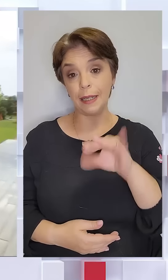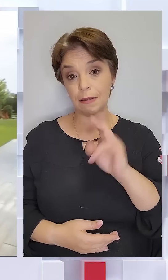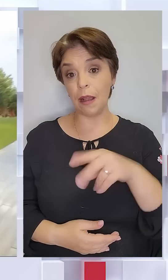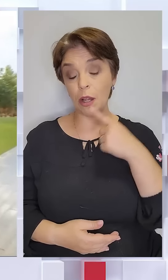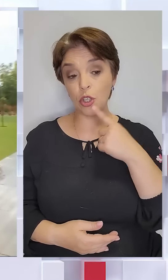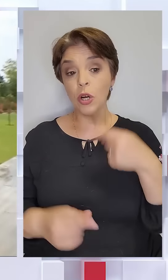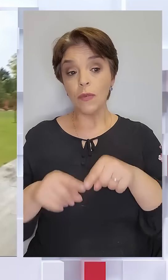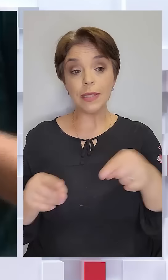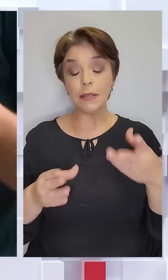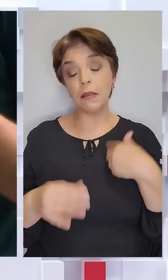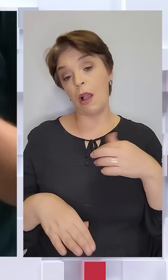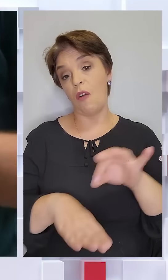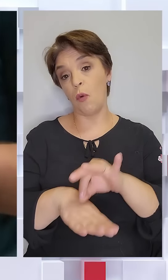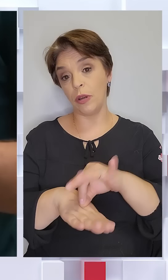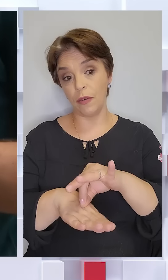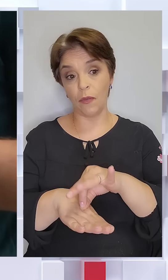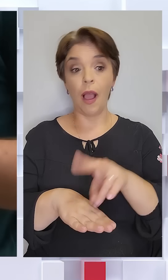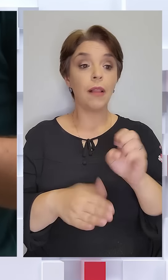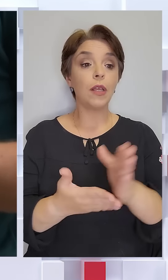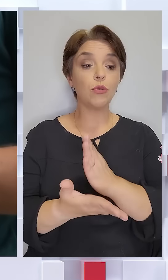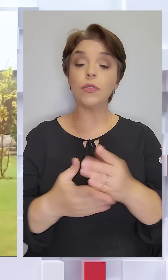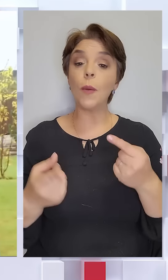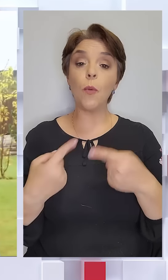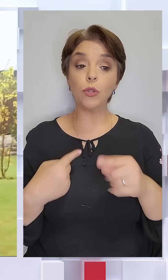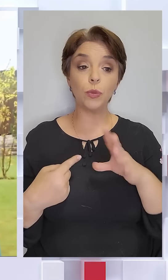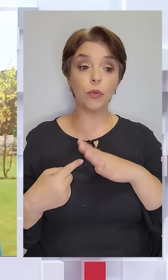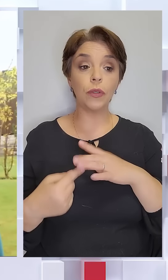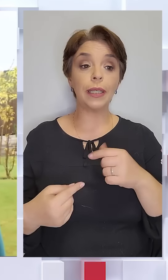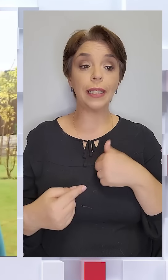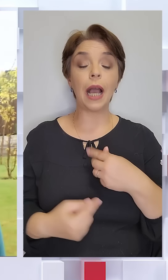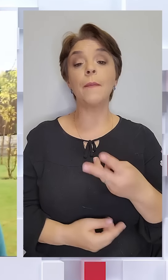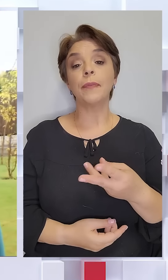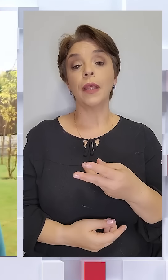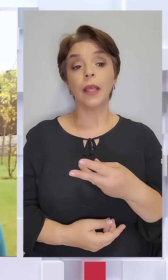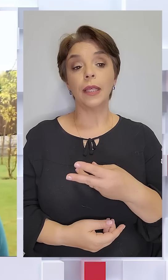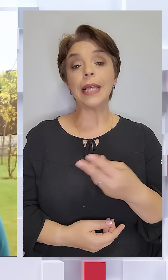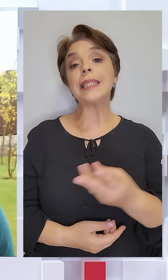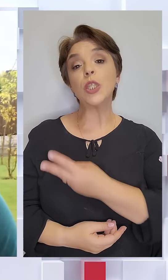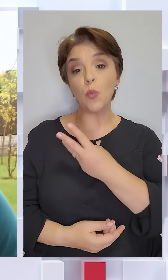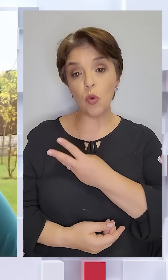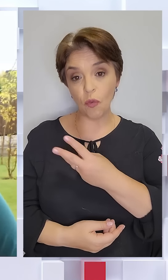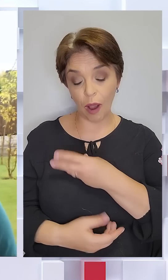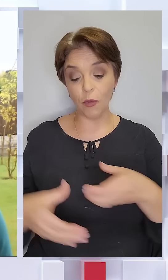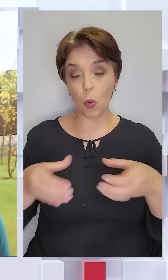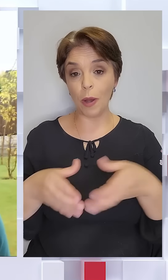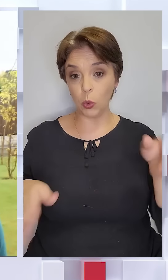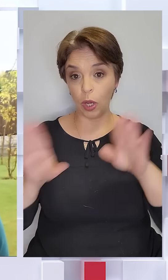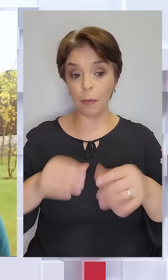каже, що в ці дні хворів. Але зовсім по-іншому було. Я стимулював Карпати